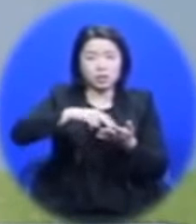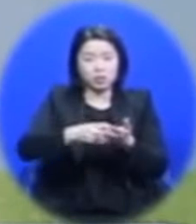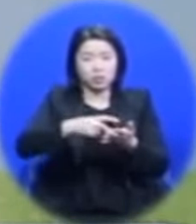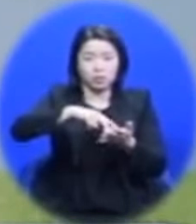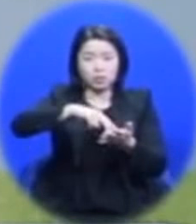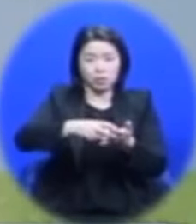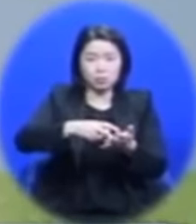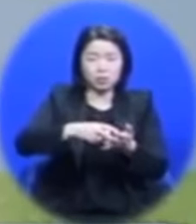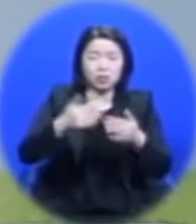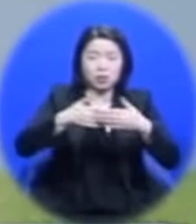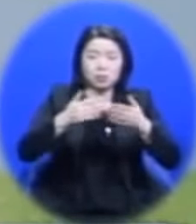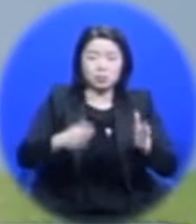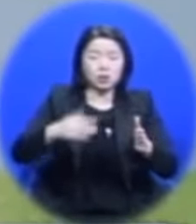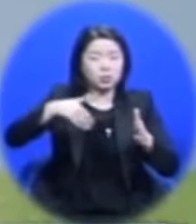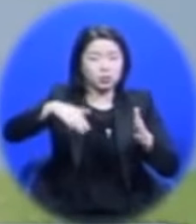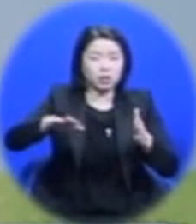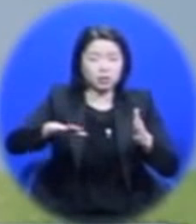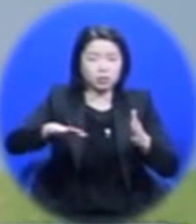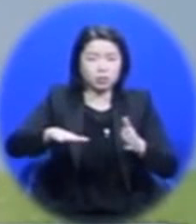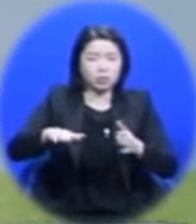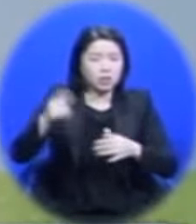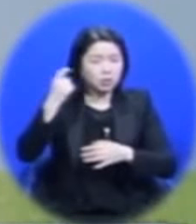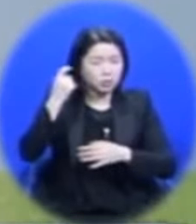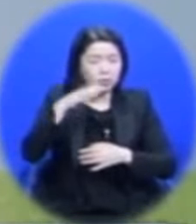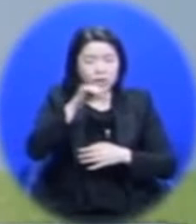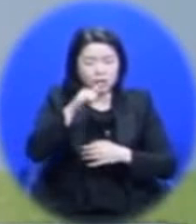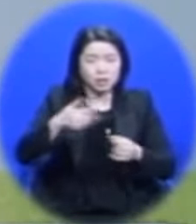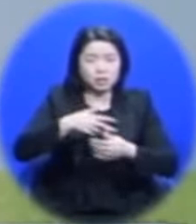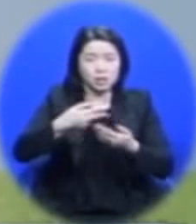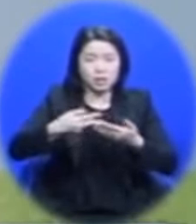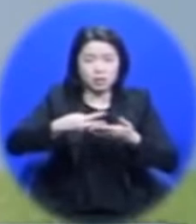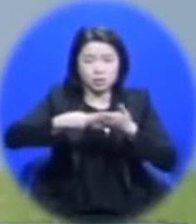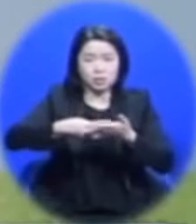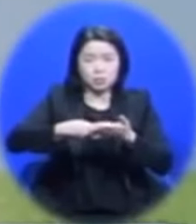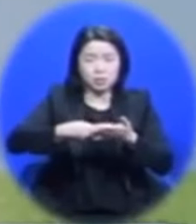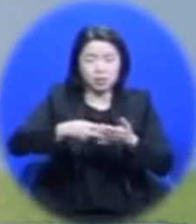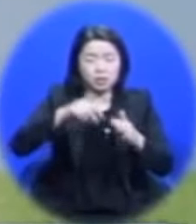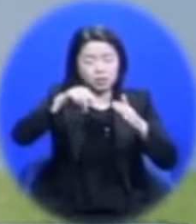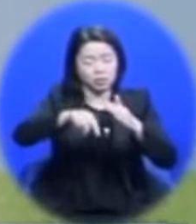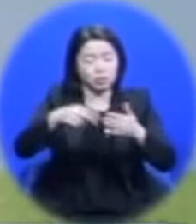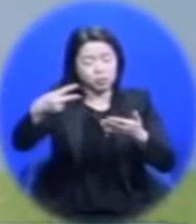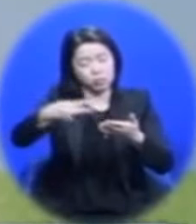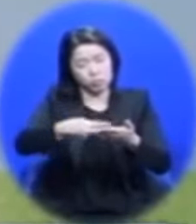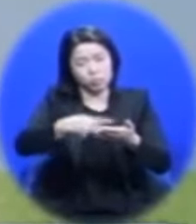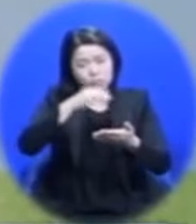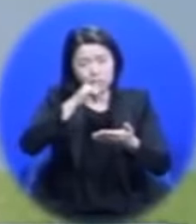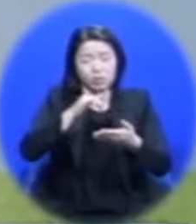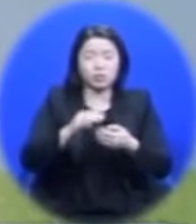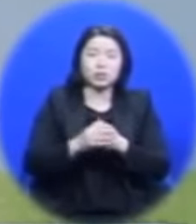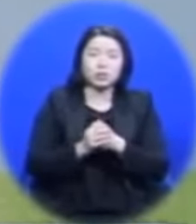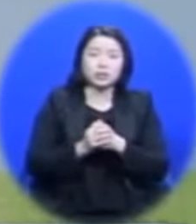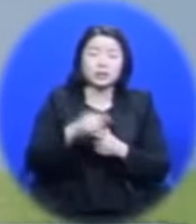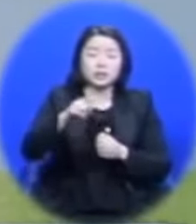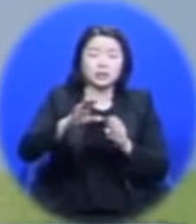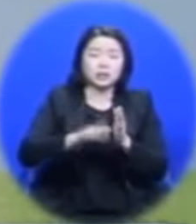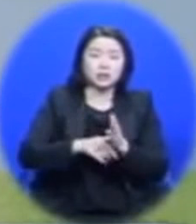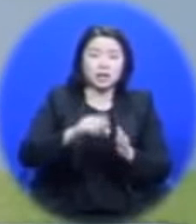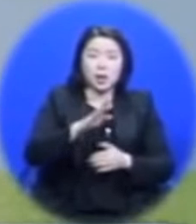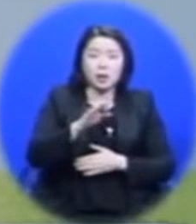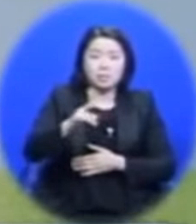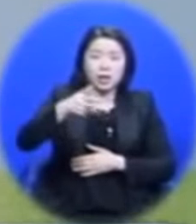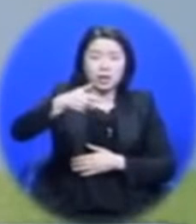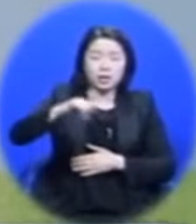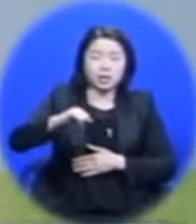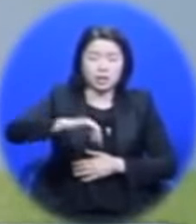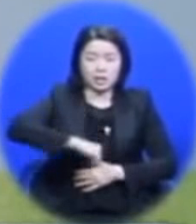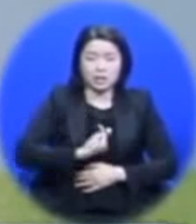방으로 들어가 삐걱거리는 군용 침대에 들어갔습니다. 그때 베키가 자기